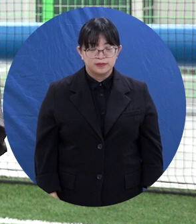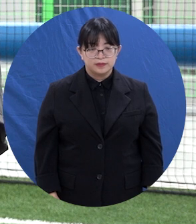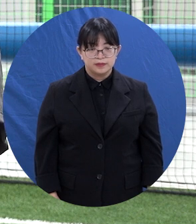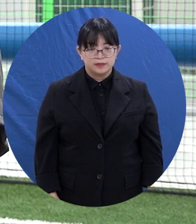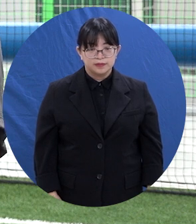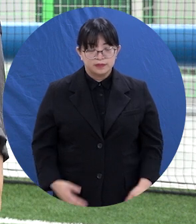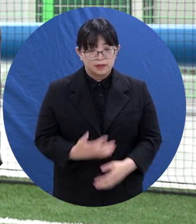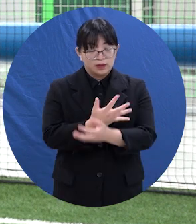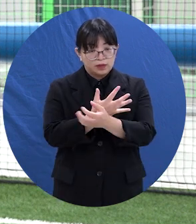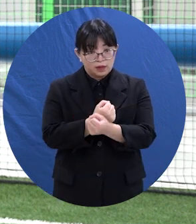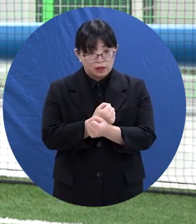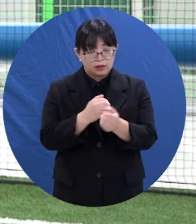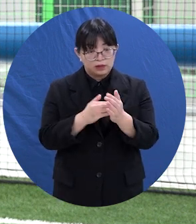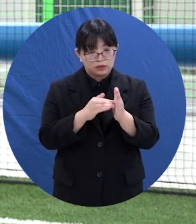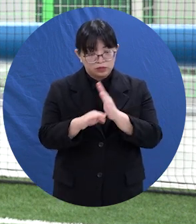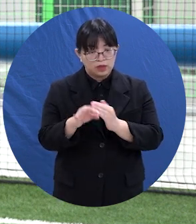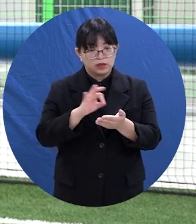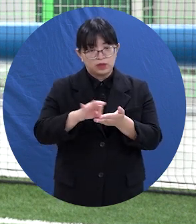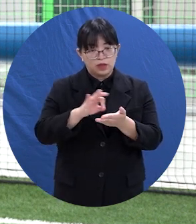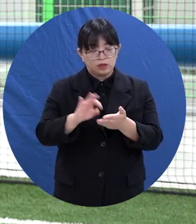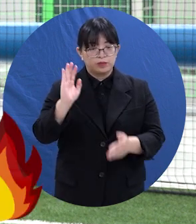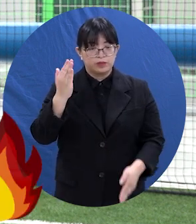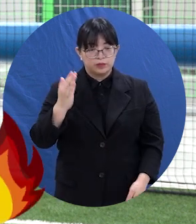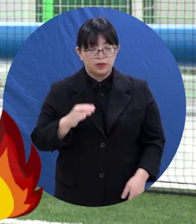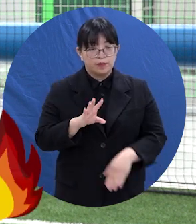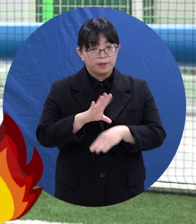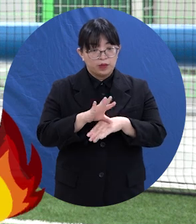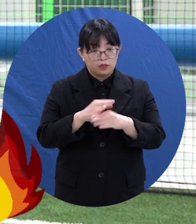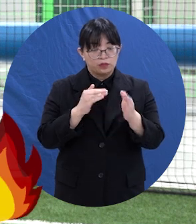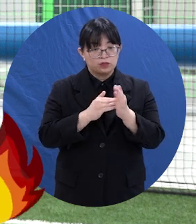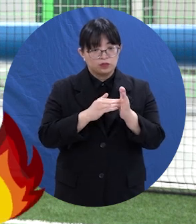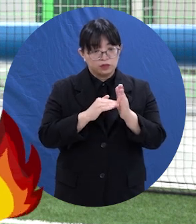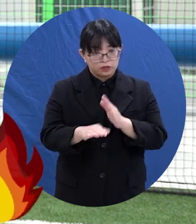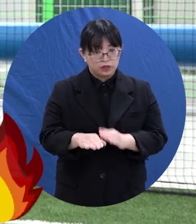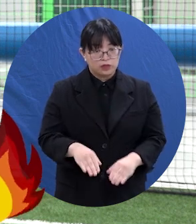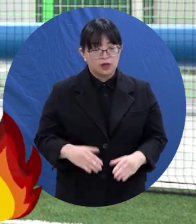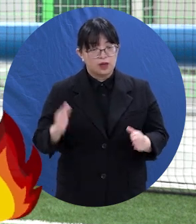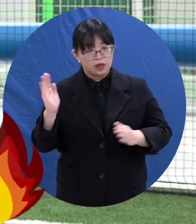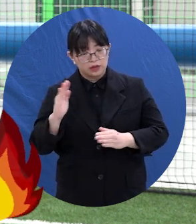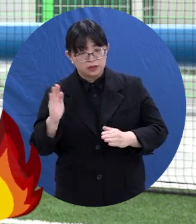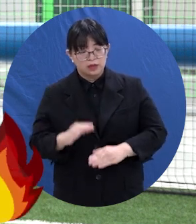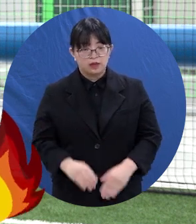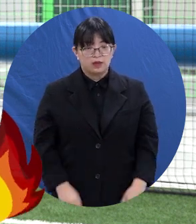나면은 우리 주변 학생분들이나 또 풋살 좋아하시는 분들한테 인기 터질 것 같은데요.